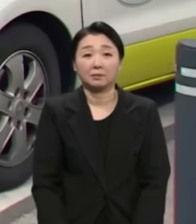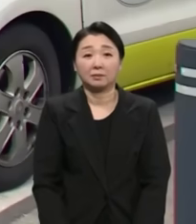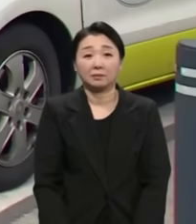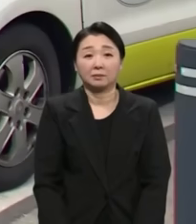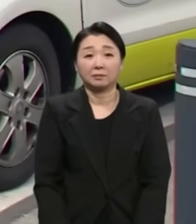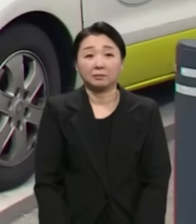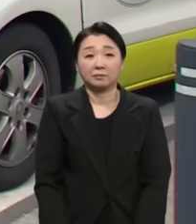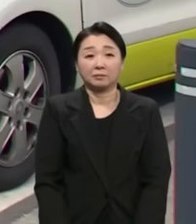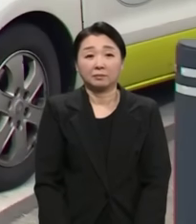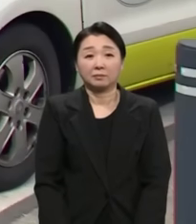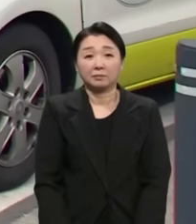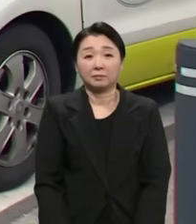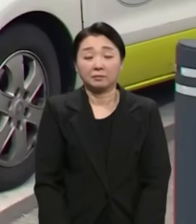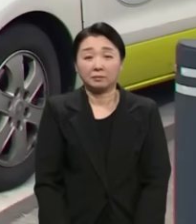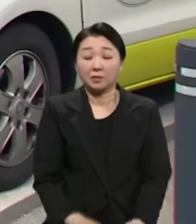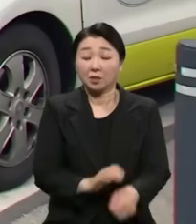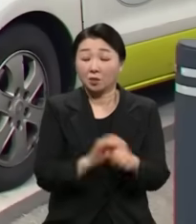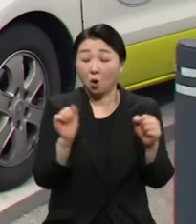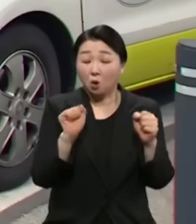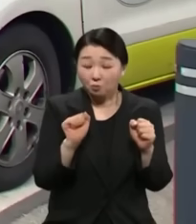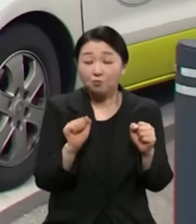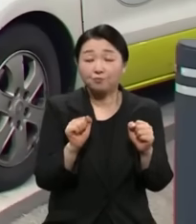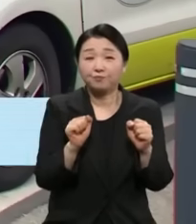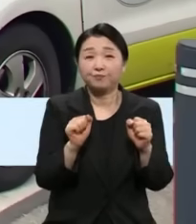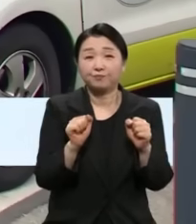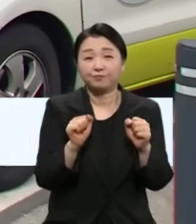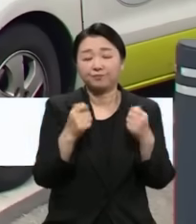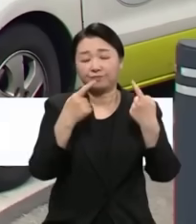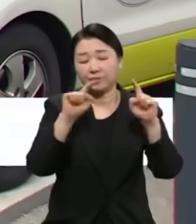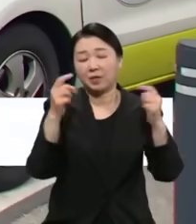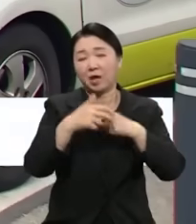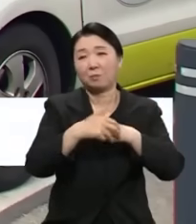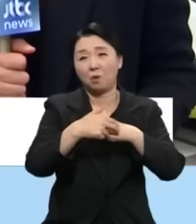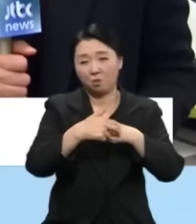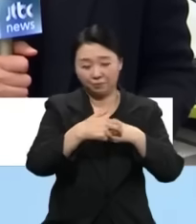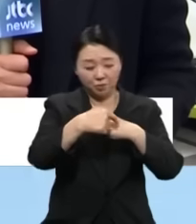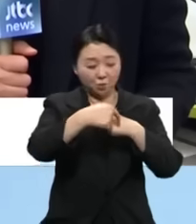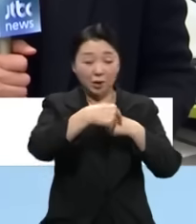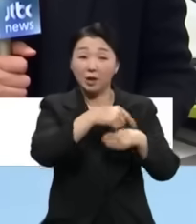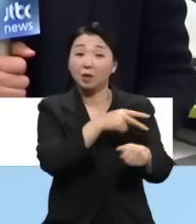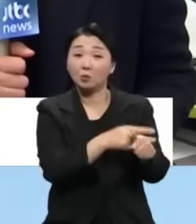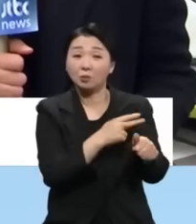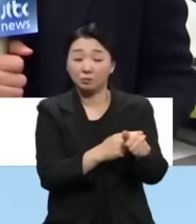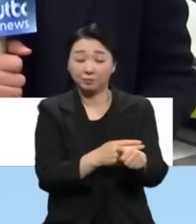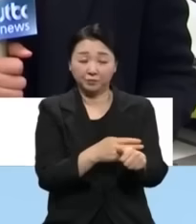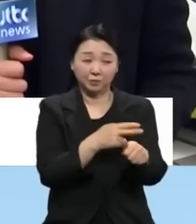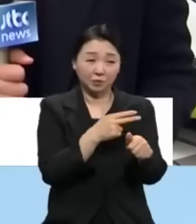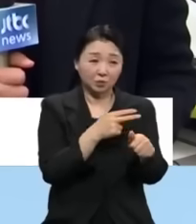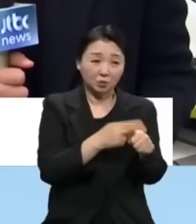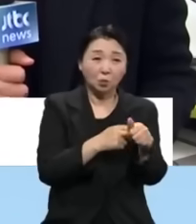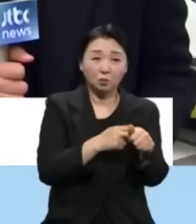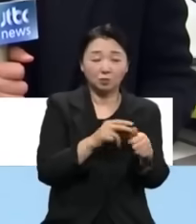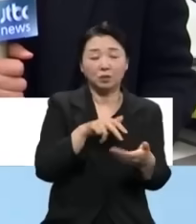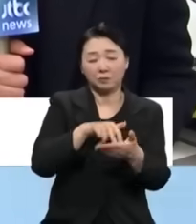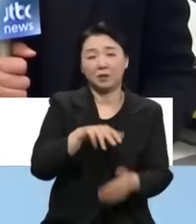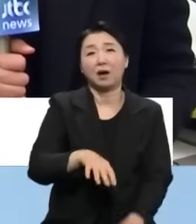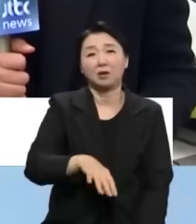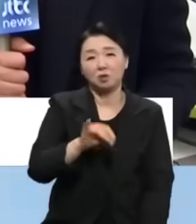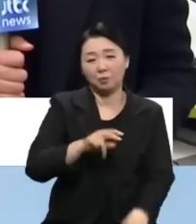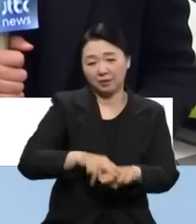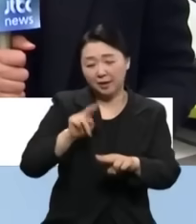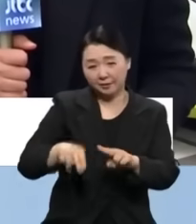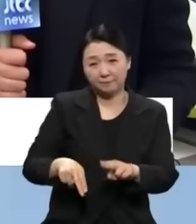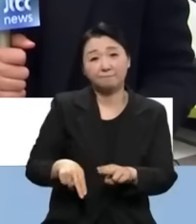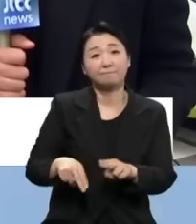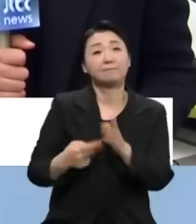네, 맞습니다. 이 경북대병원의 한 외과 교수였는데요. 어제 현직 교수로서는 처음으로 사직 의사를 밝힌